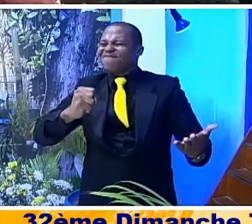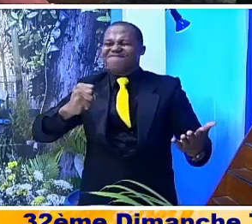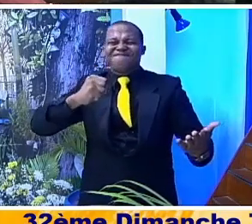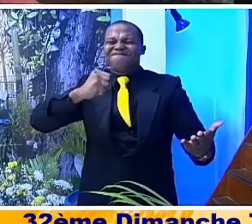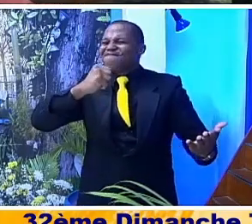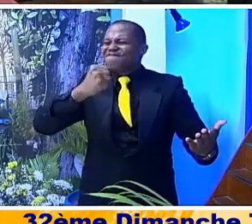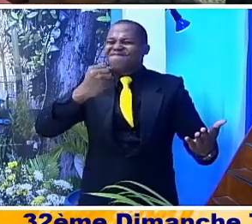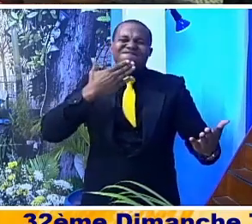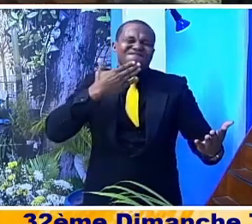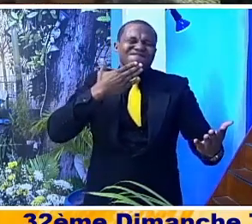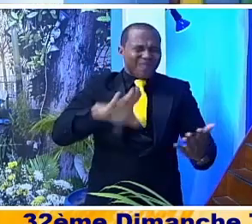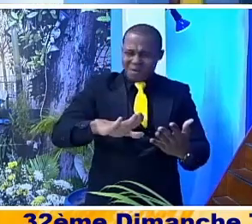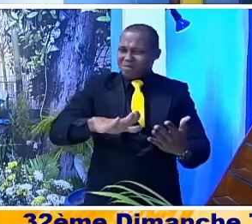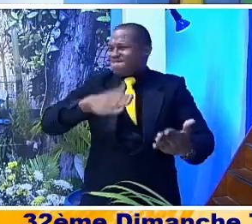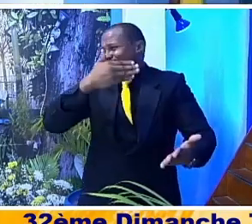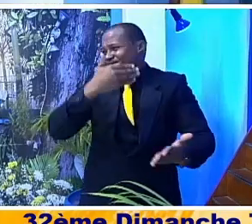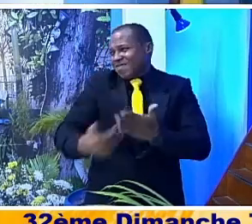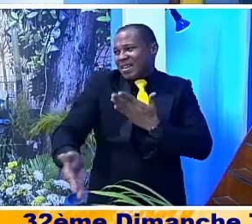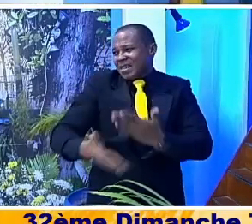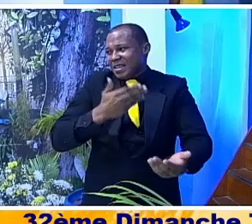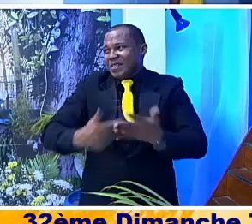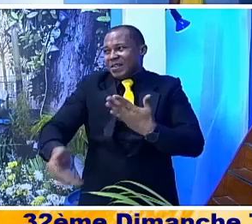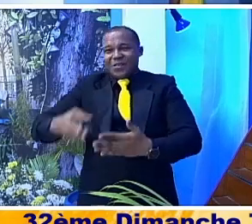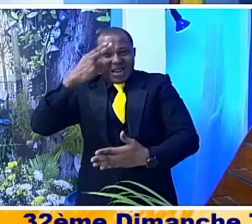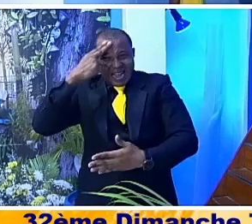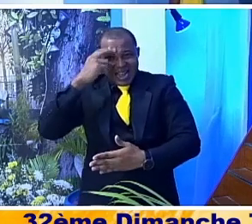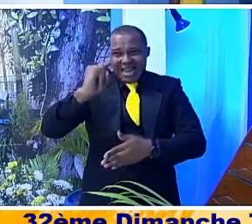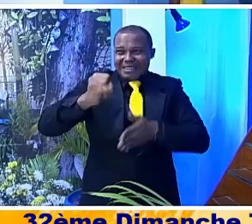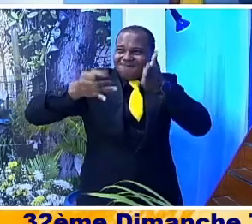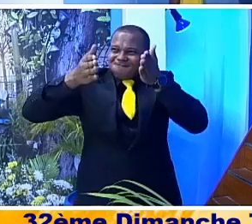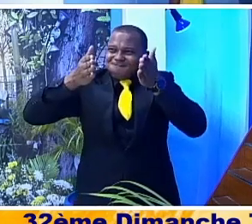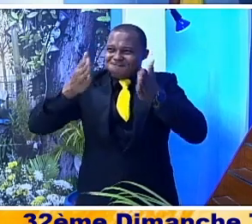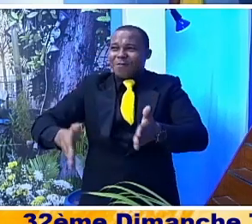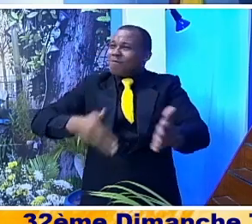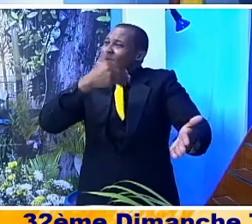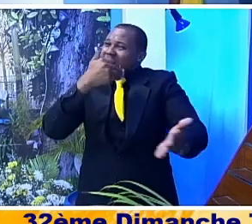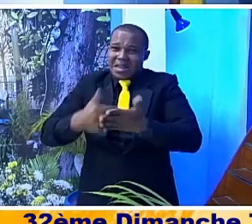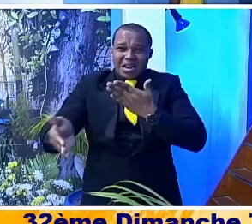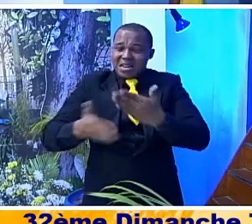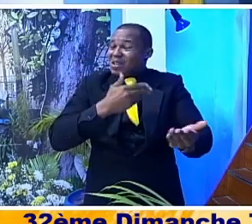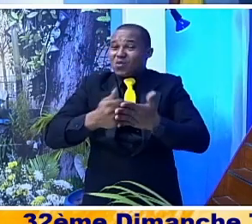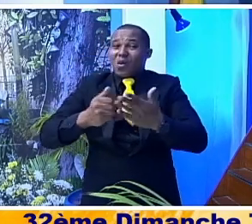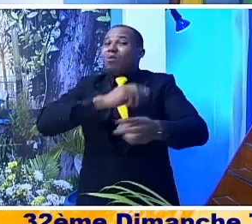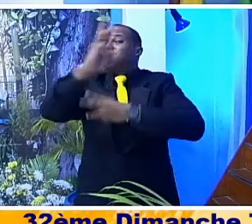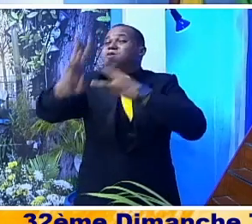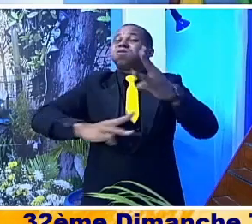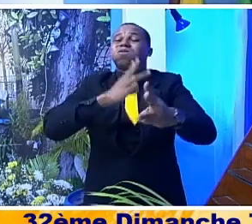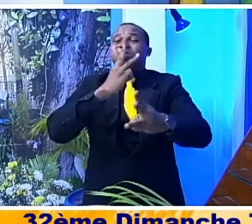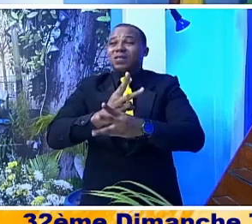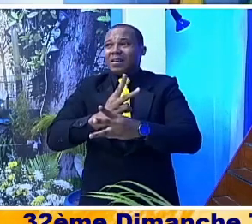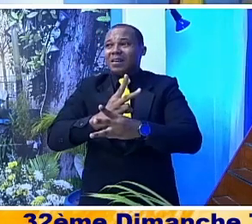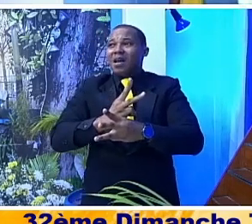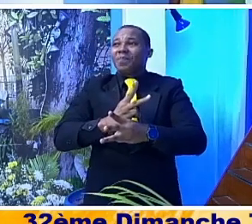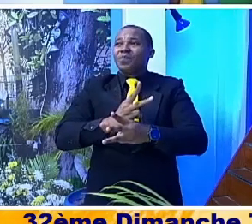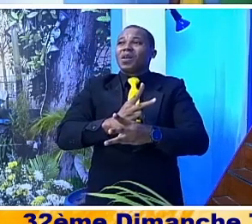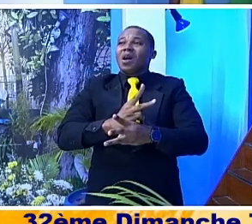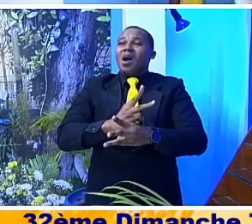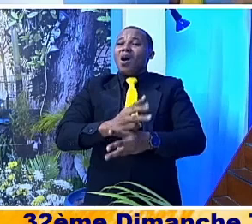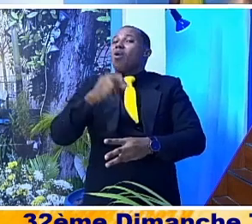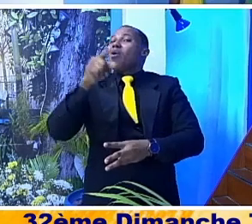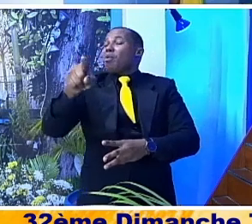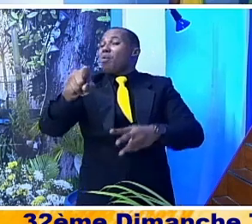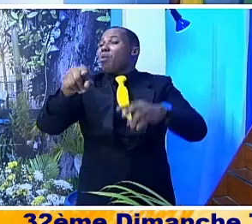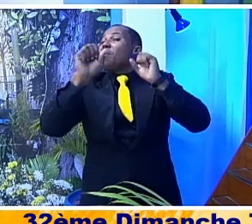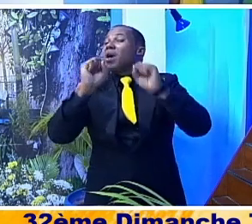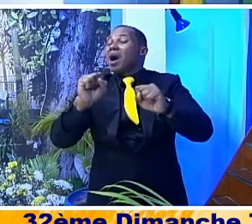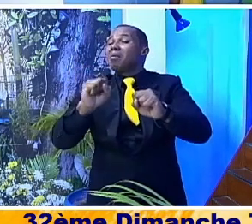ouais, quel que soit haïtien, quel que soit côté lié sous la terre, ou te mettre un panneau solaire,